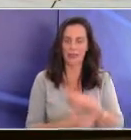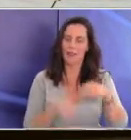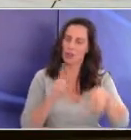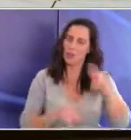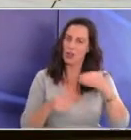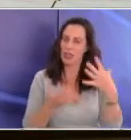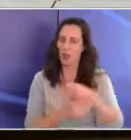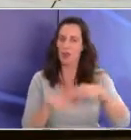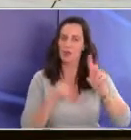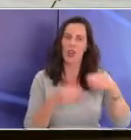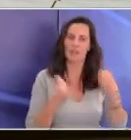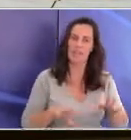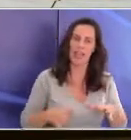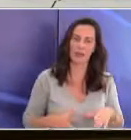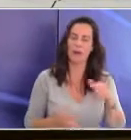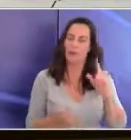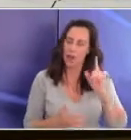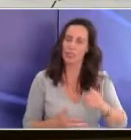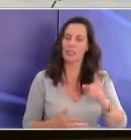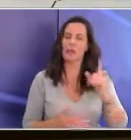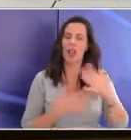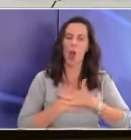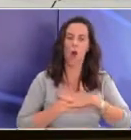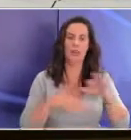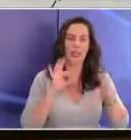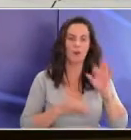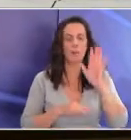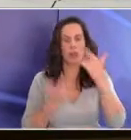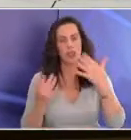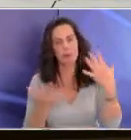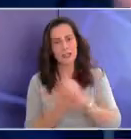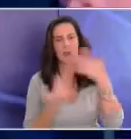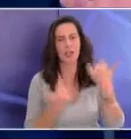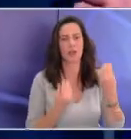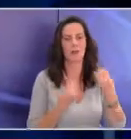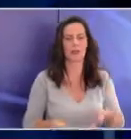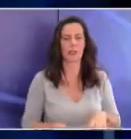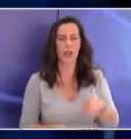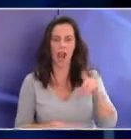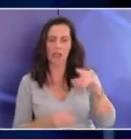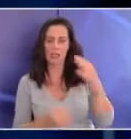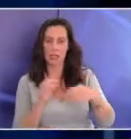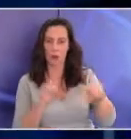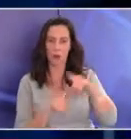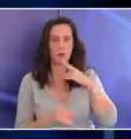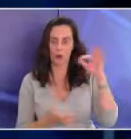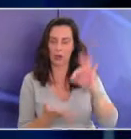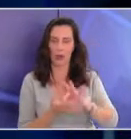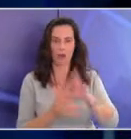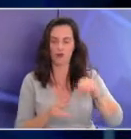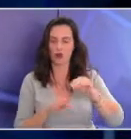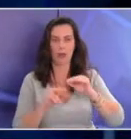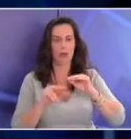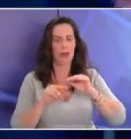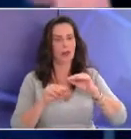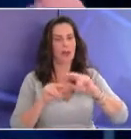לפעמים הצלחות, יש לפעמים הפסדים, ואנחנו צריכים לאהוב את נבחרת ישראל גם ככה וגם ככה. אז לפחות השחקנים אופטימיים, הם אומרים שמאז שהגיע הצוות